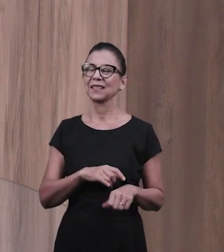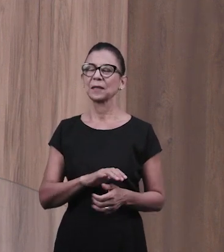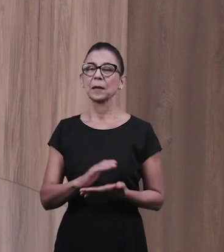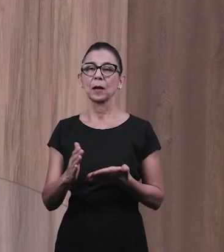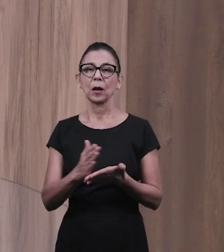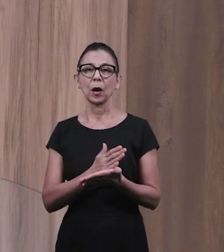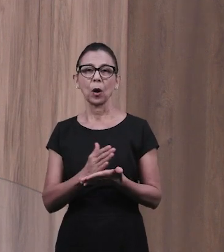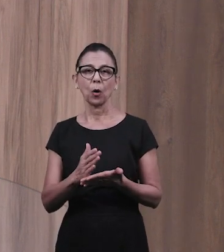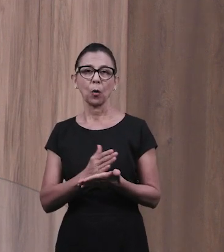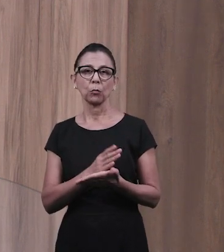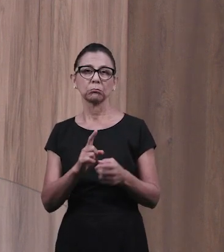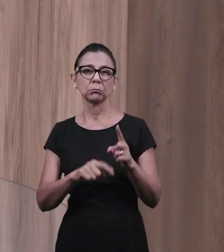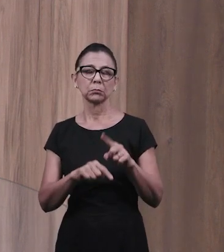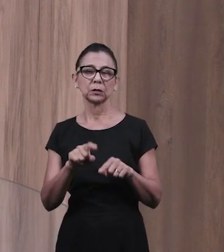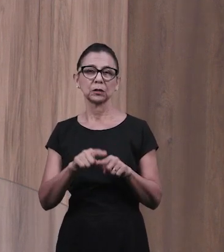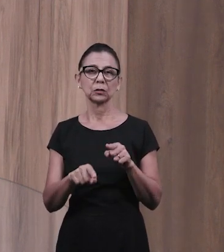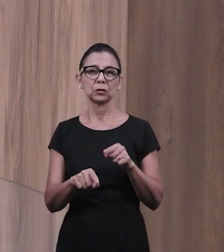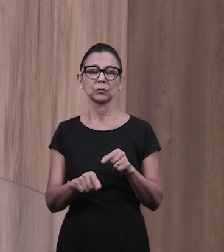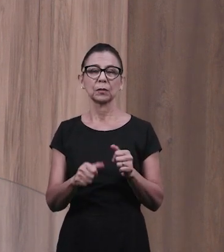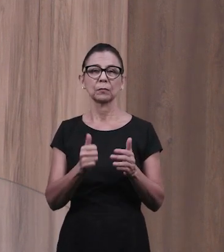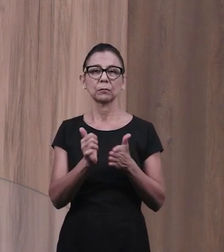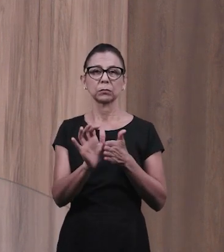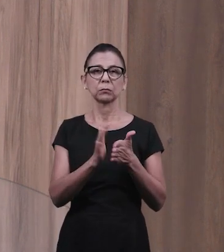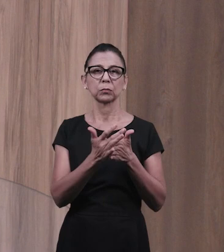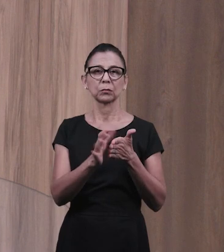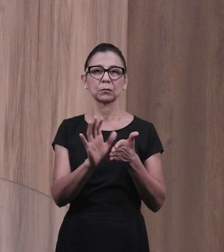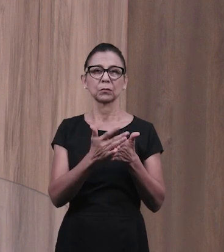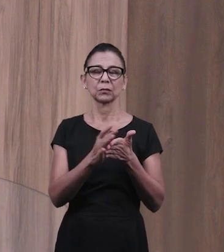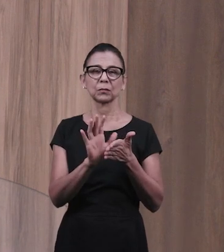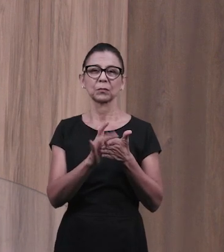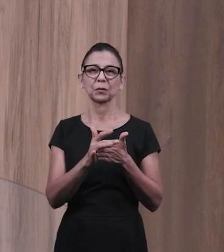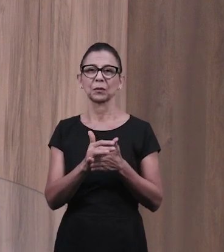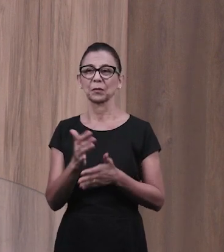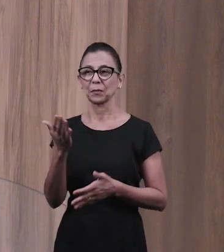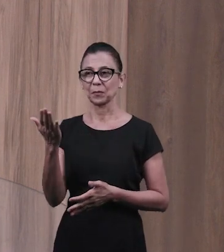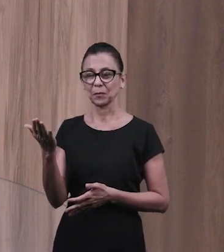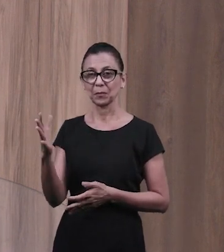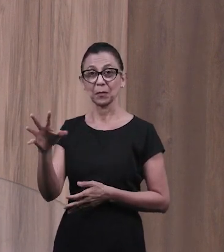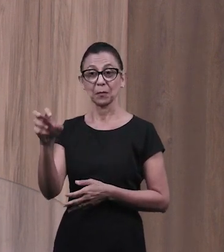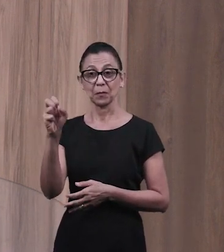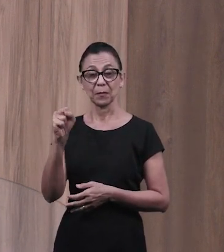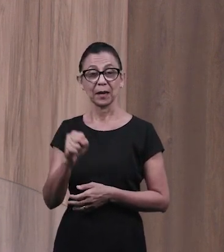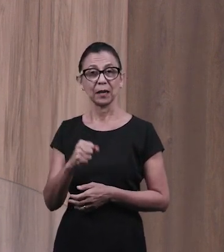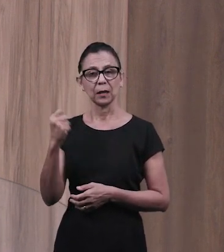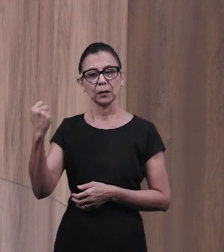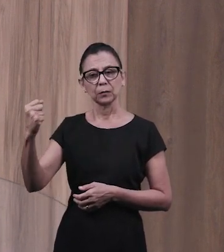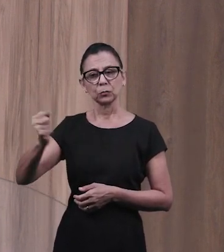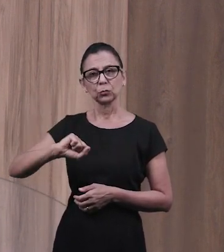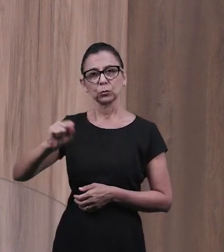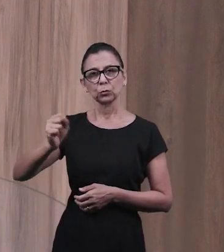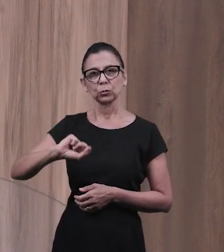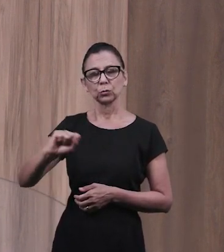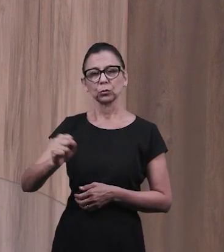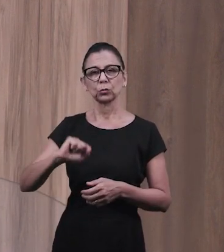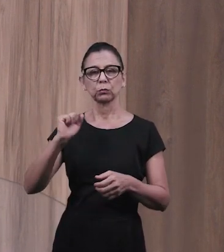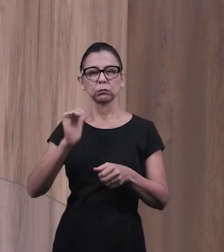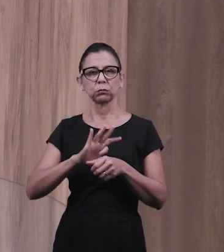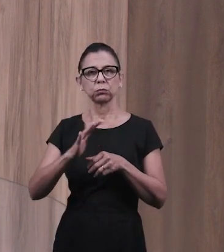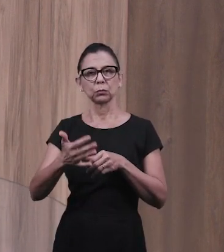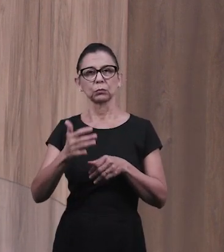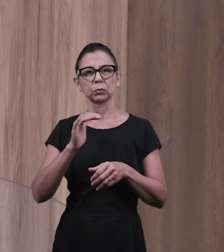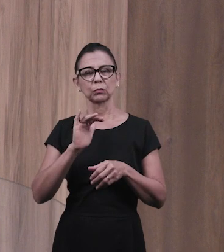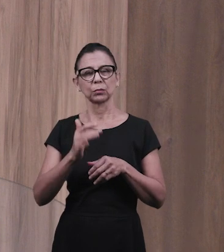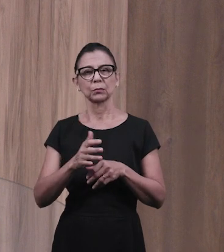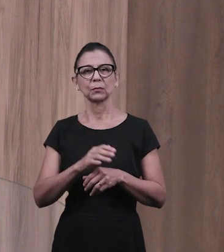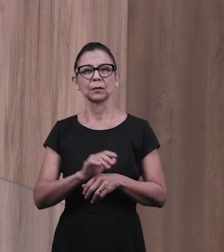l'étude d'aujourd'hui, mais on a encore le temps. On va considérer les instruments de percussion. Vous pouvez prendre votre choucalho, au